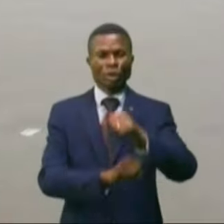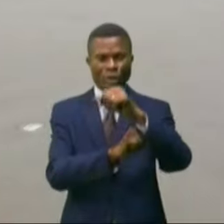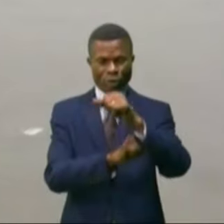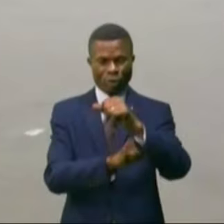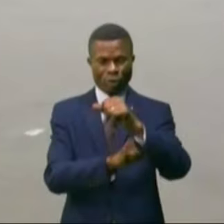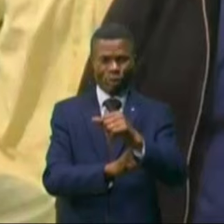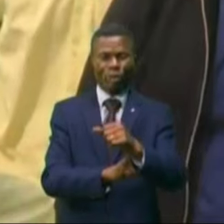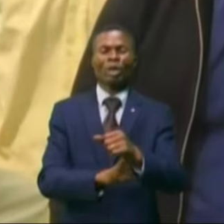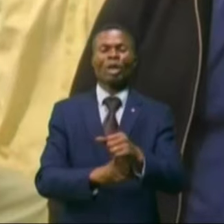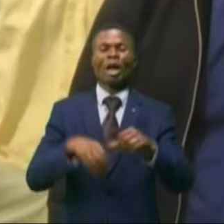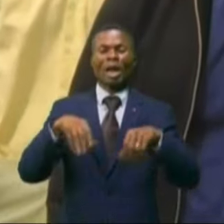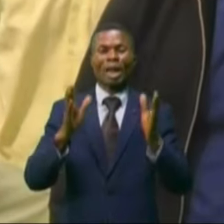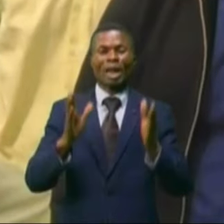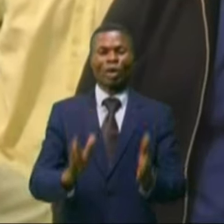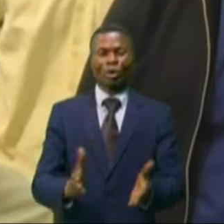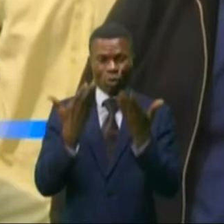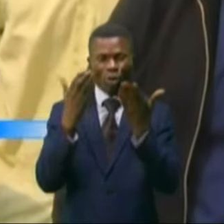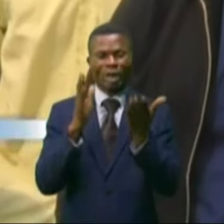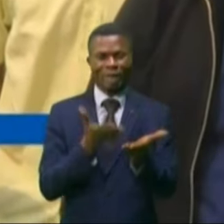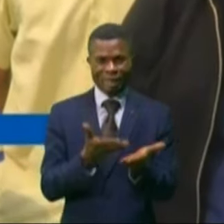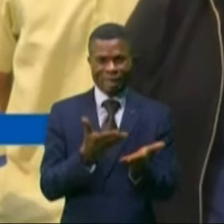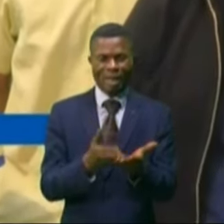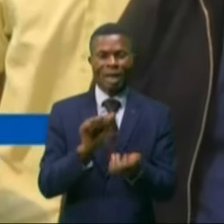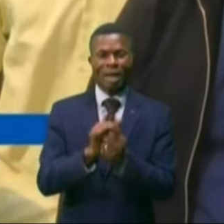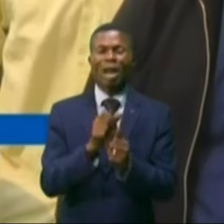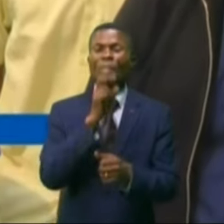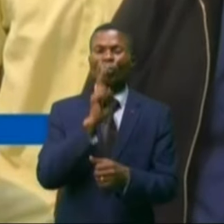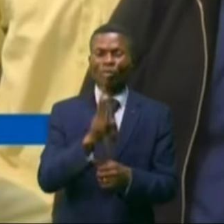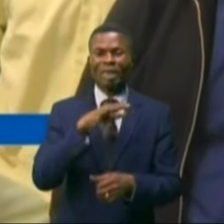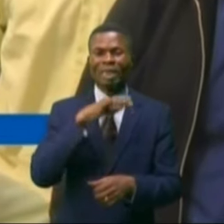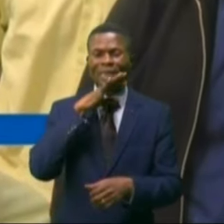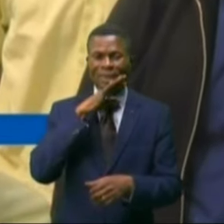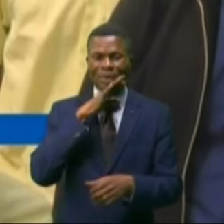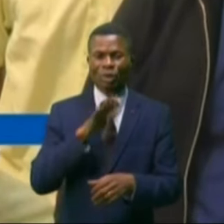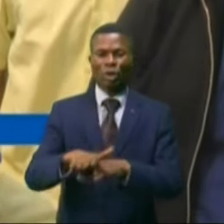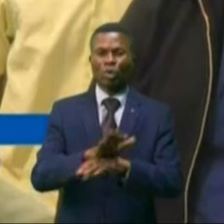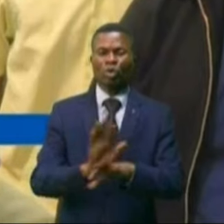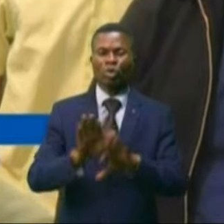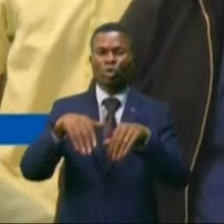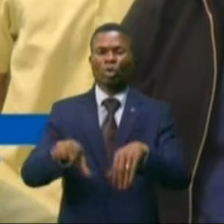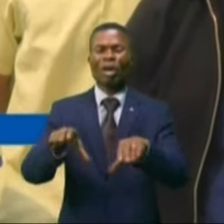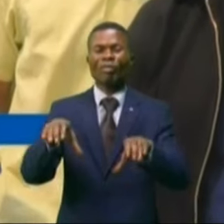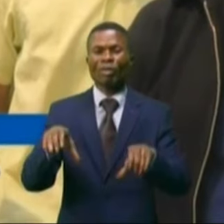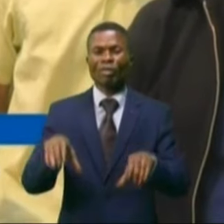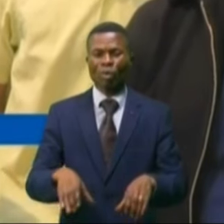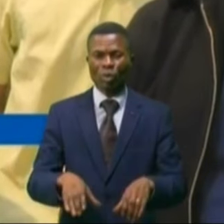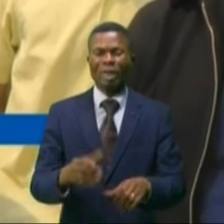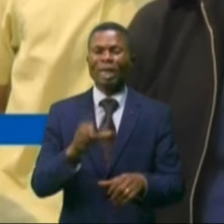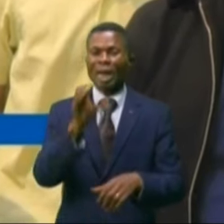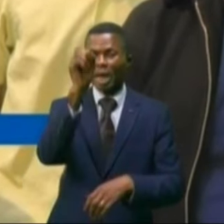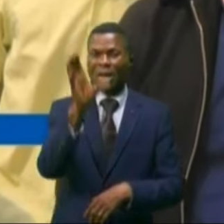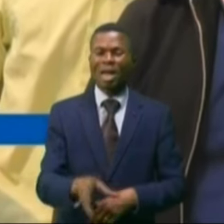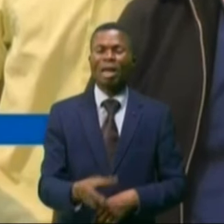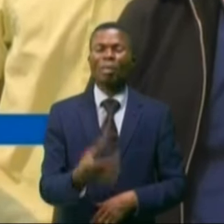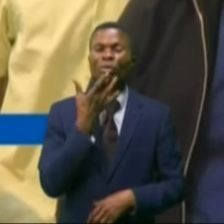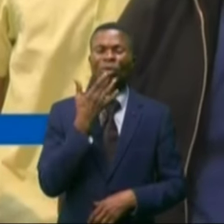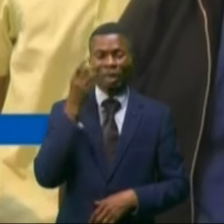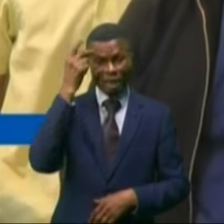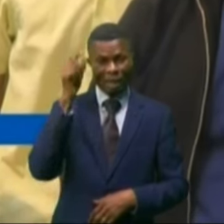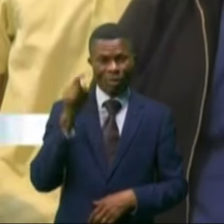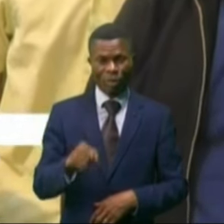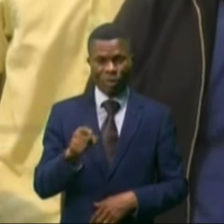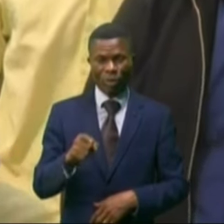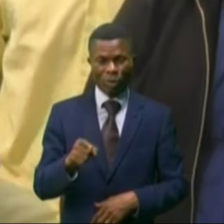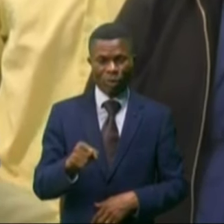chercheurs congolais. Vous voyez qu'on a un sérieux problème de la gestion des déchets, surtout les déchets plastiques, ici au niveau de Kinshasa. Et donc ce